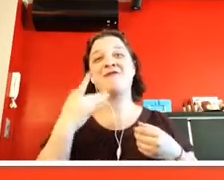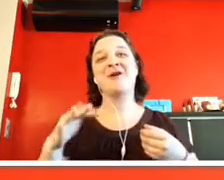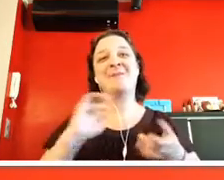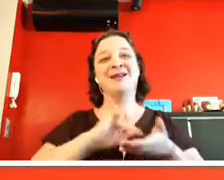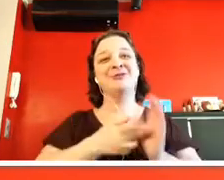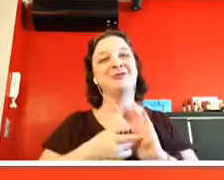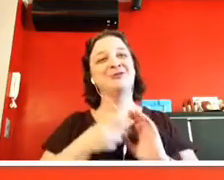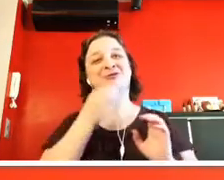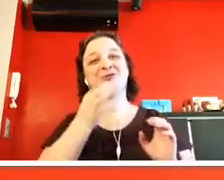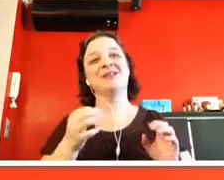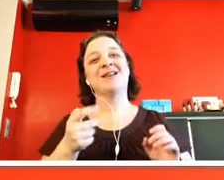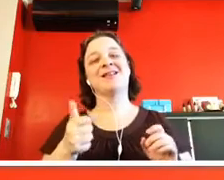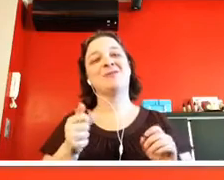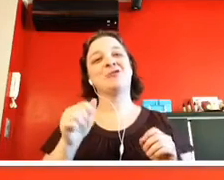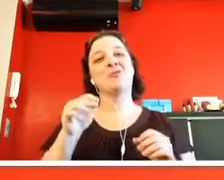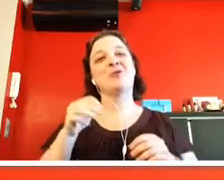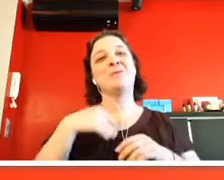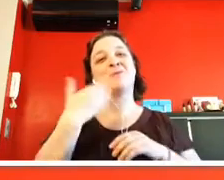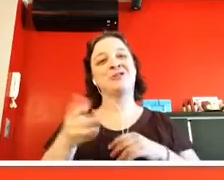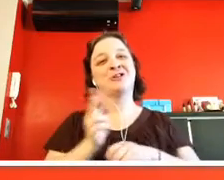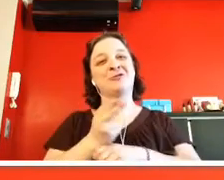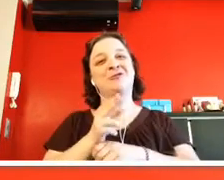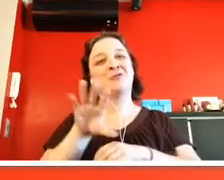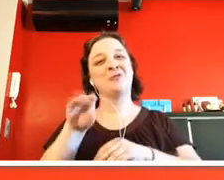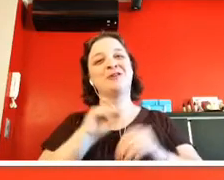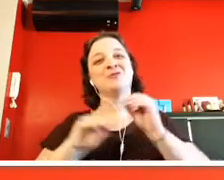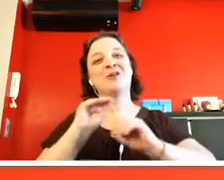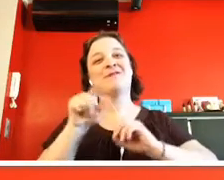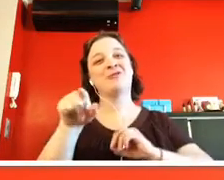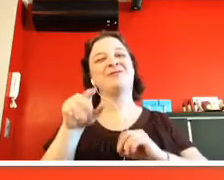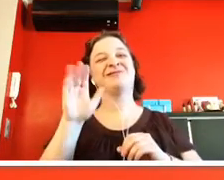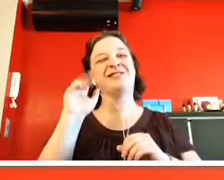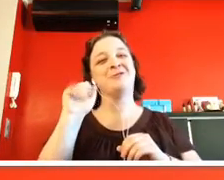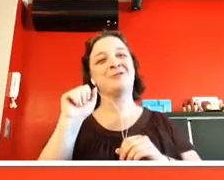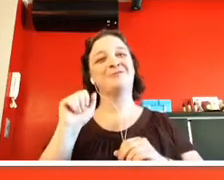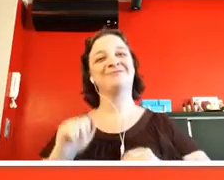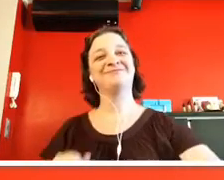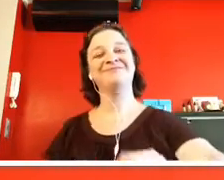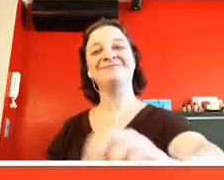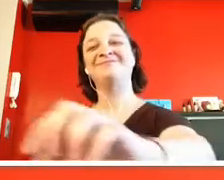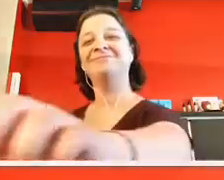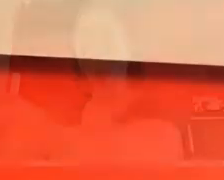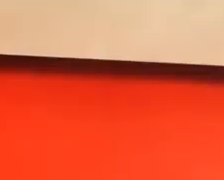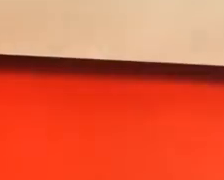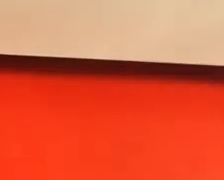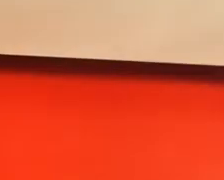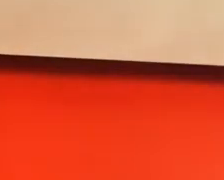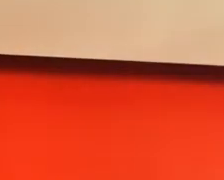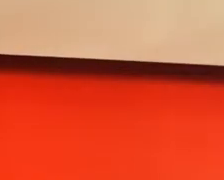tous une très bonne vape. Je vous dis à très bientôt pour une prochaine revue. Prenez soin de vous. Ciao!